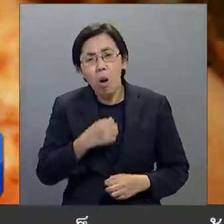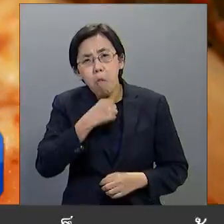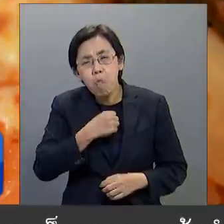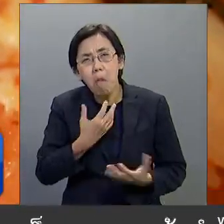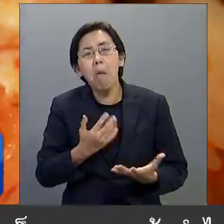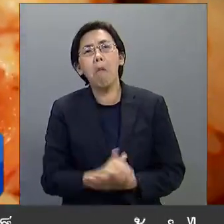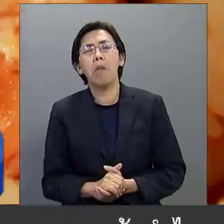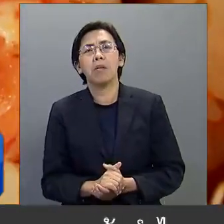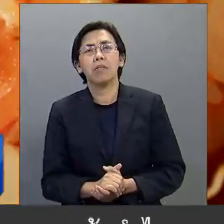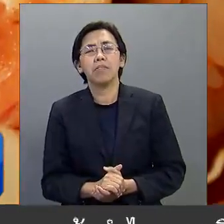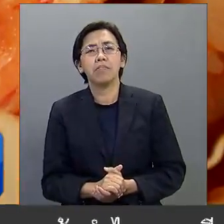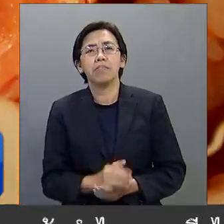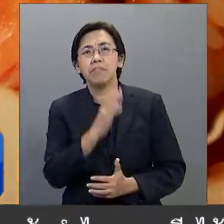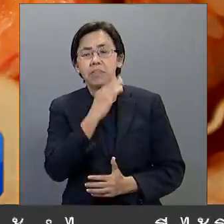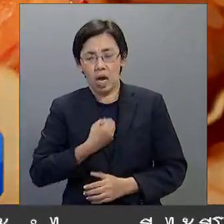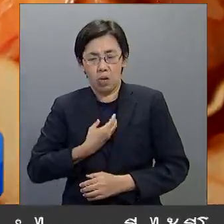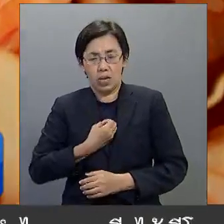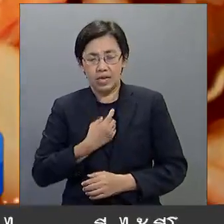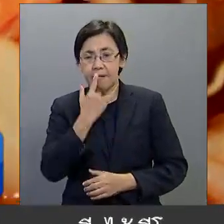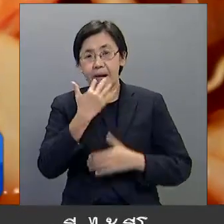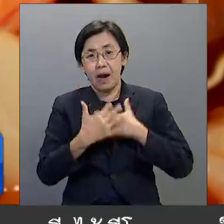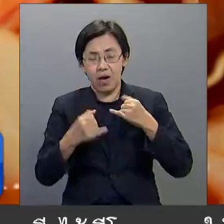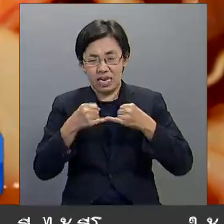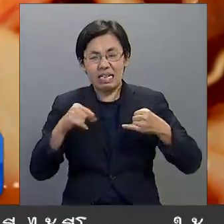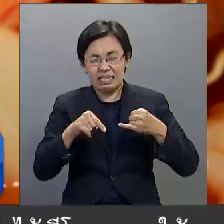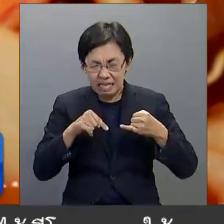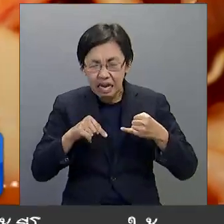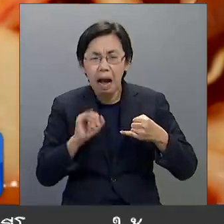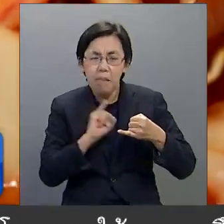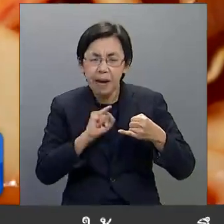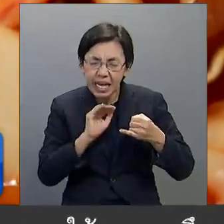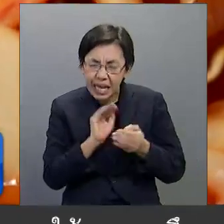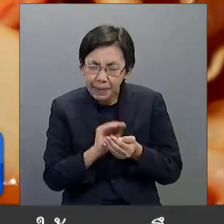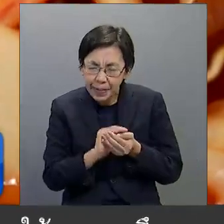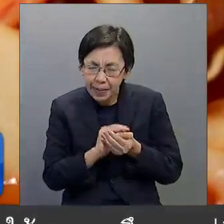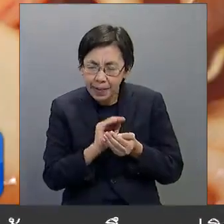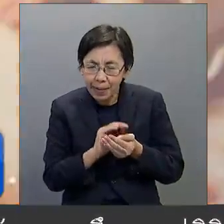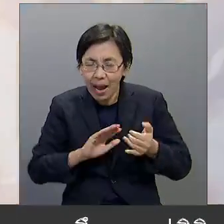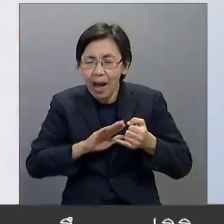โดยเฉพาะเซลล์ในระบบหัวใจและหลอดเลือดของเรานี่แหละนะครับมันก็จะไปล้างนะแล้วก็ต้าน